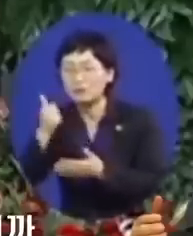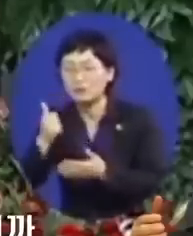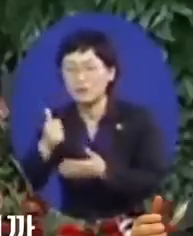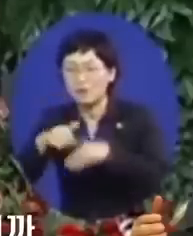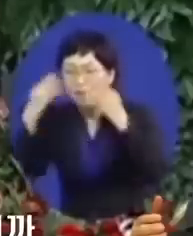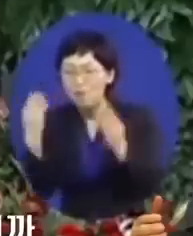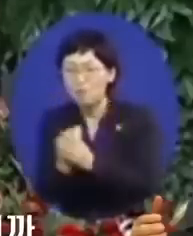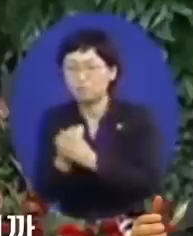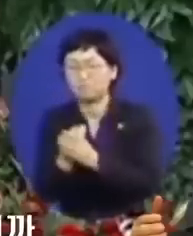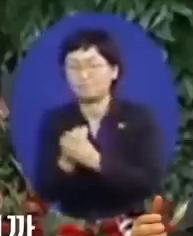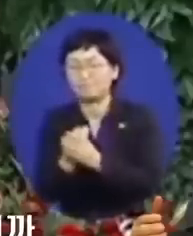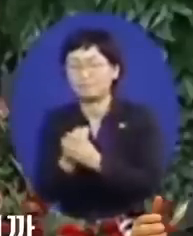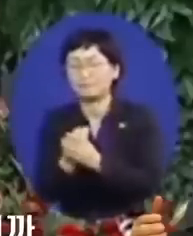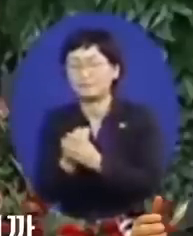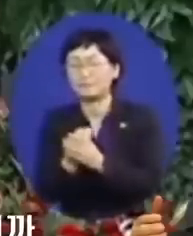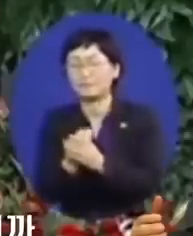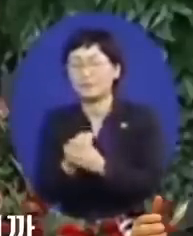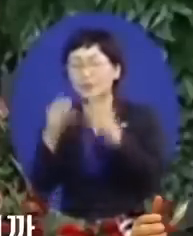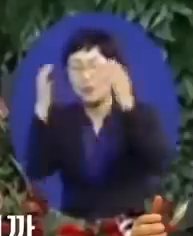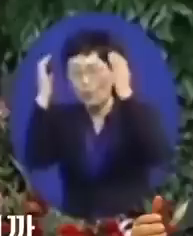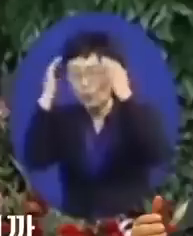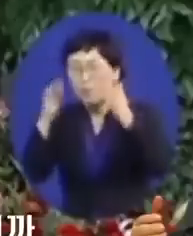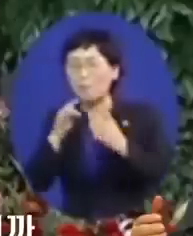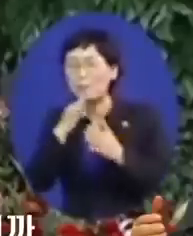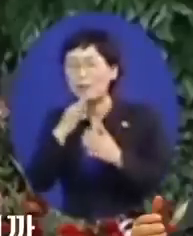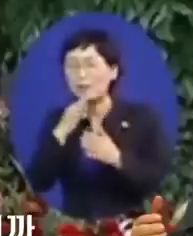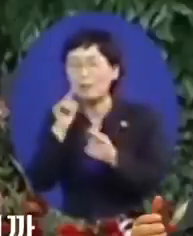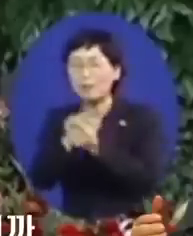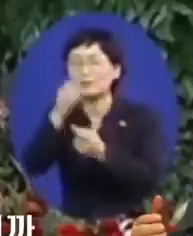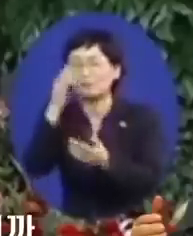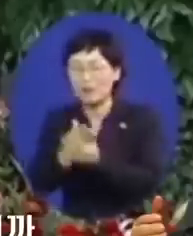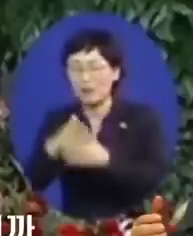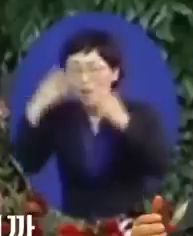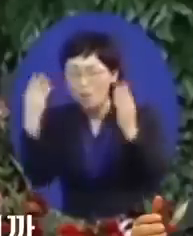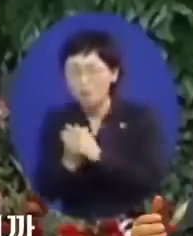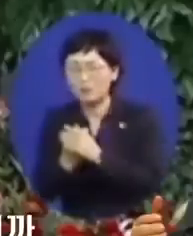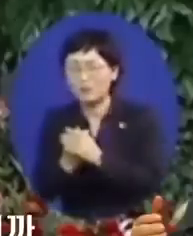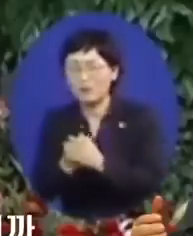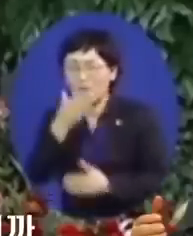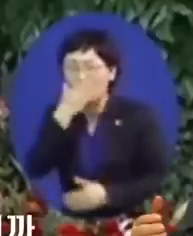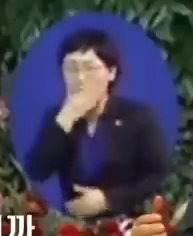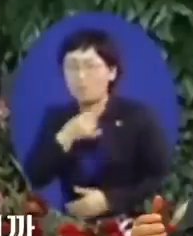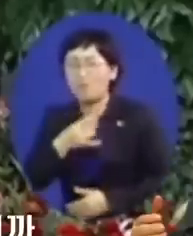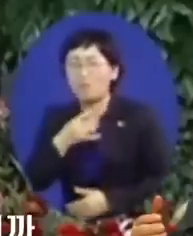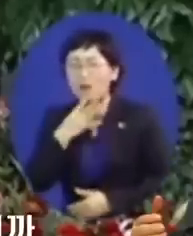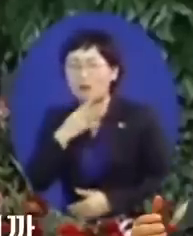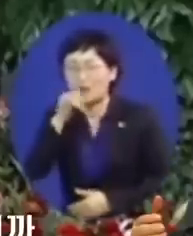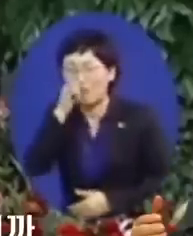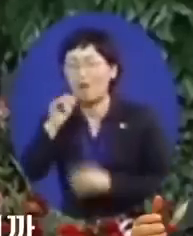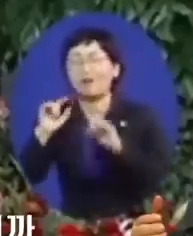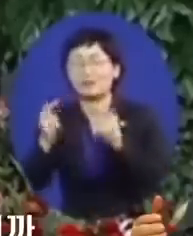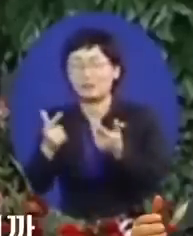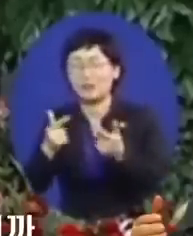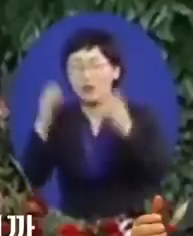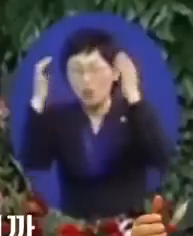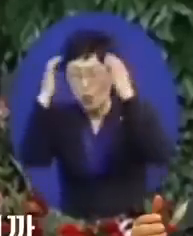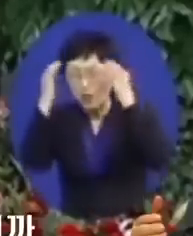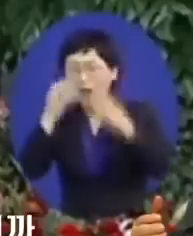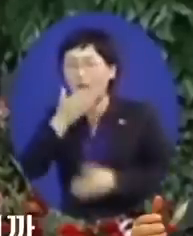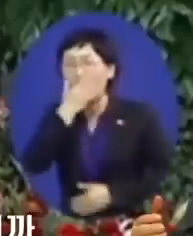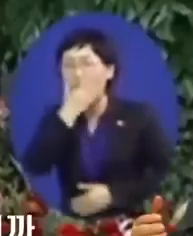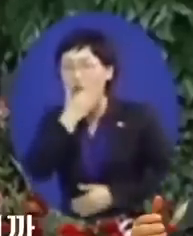전적으로 고난만 당하지 아니하고 전적으로 행복만 있는 것이 아닙니다. 고난과